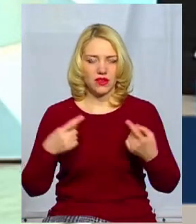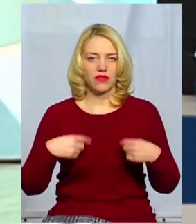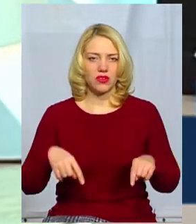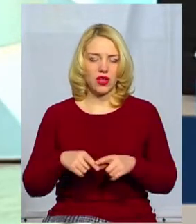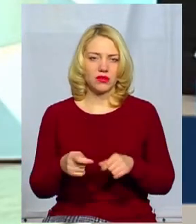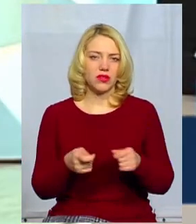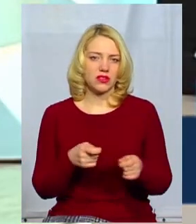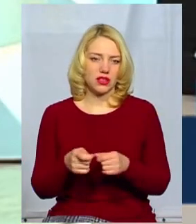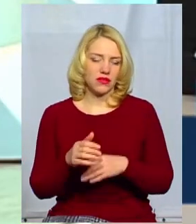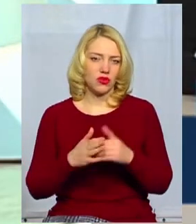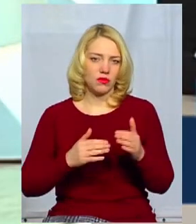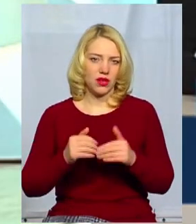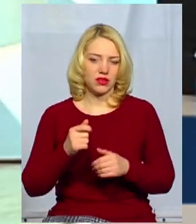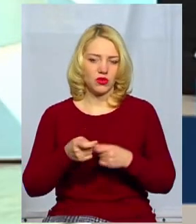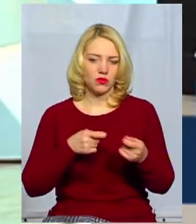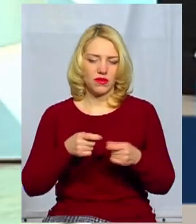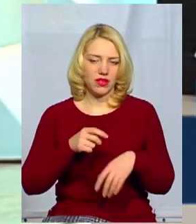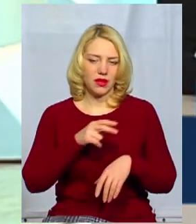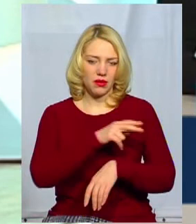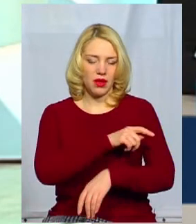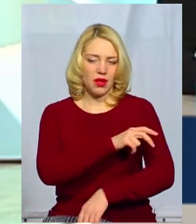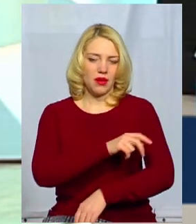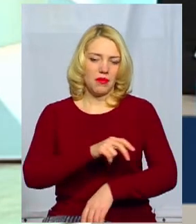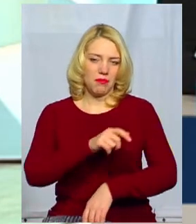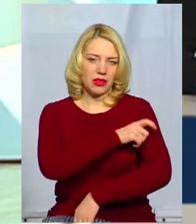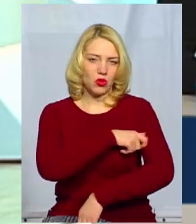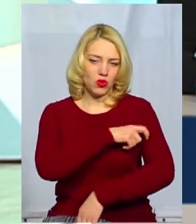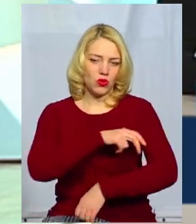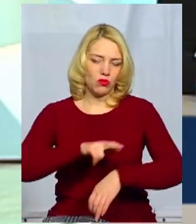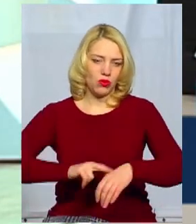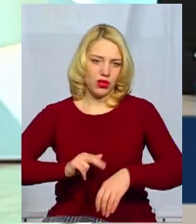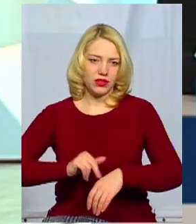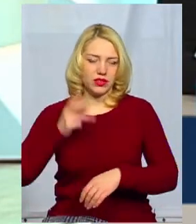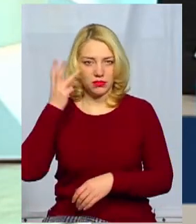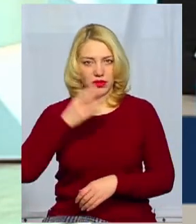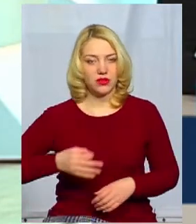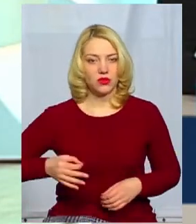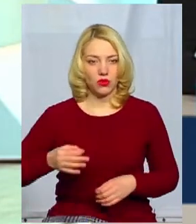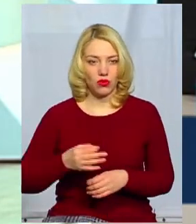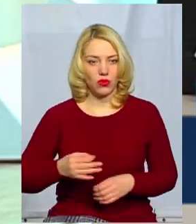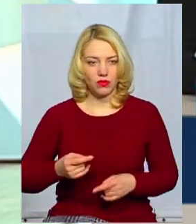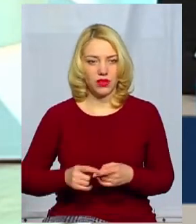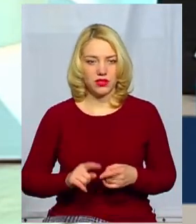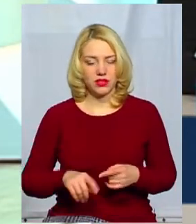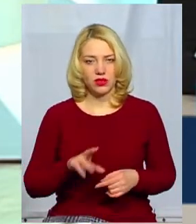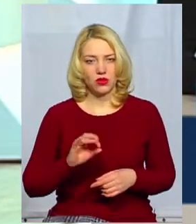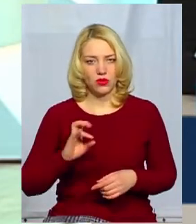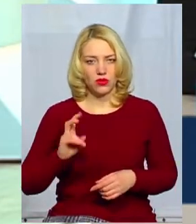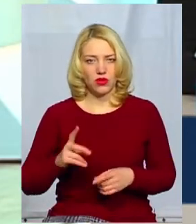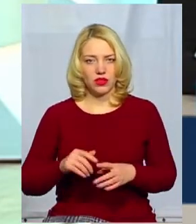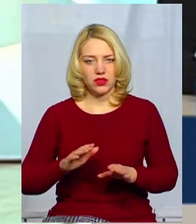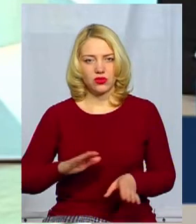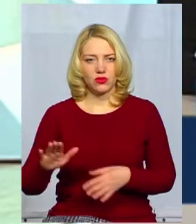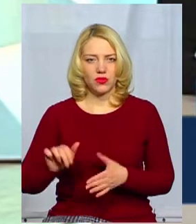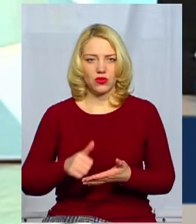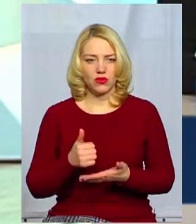відділу адміністративної практики управління патрульної поліції у Хмельницькій області. Вітаю вас, пане Богдане. Юрій Донюк, заступник